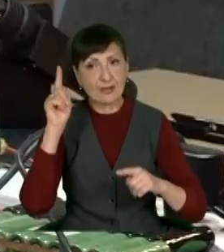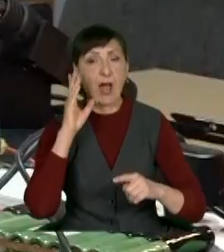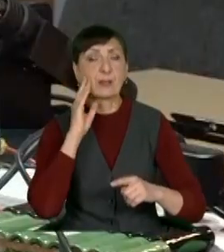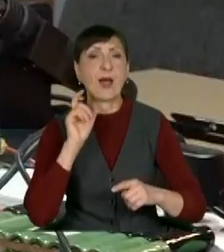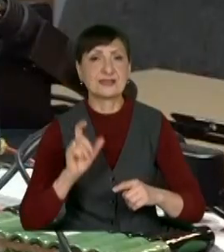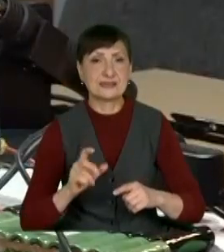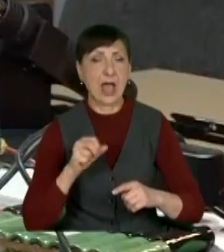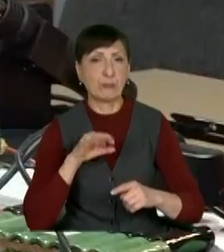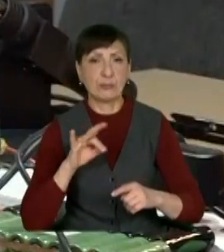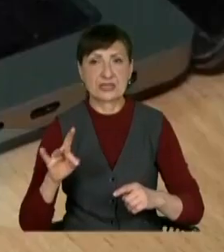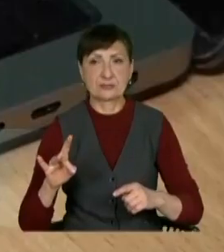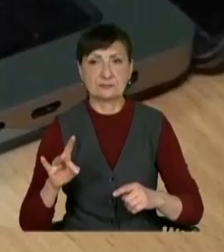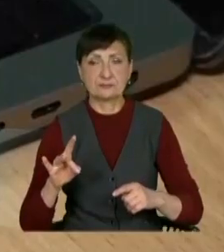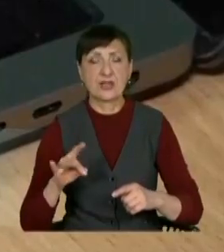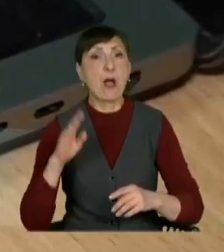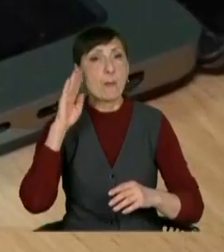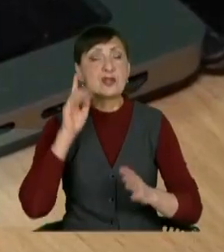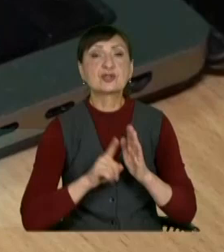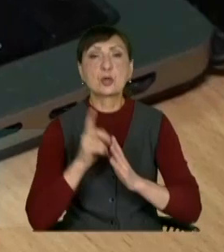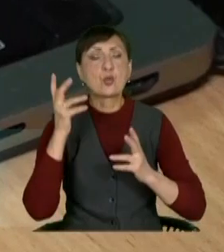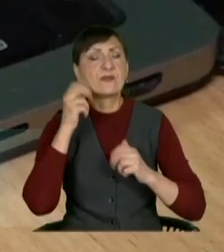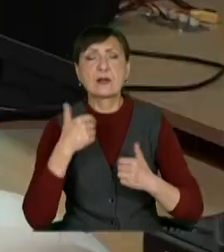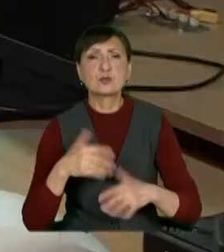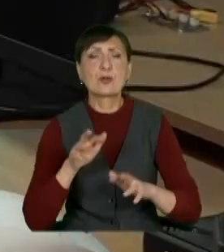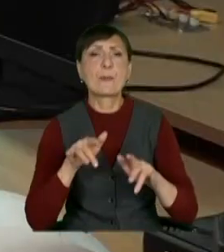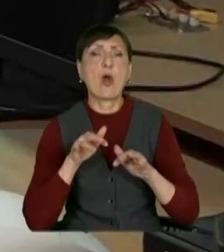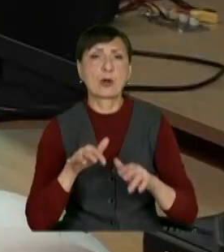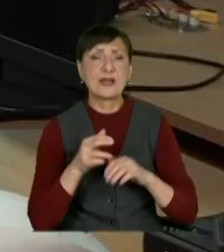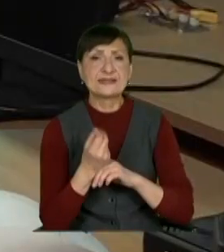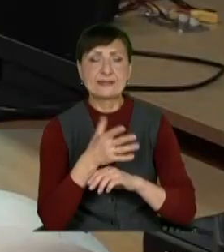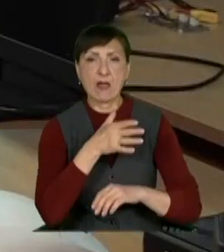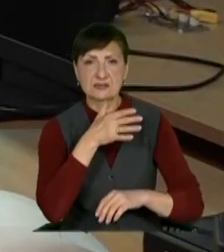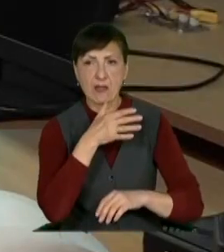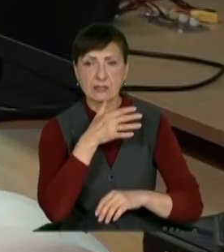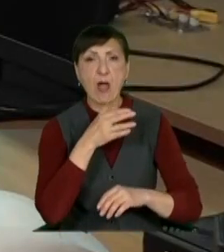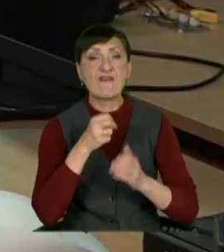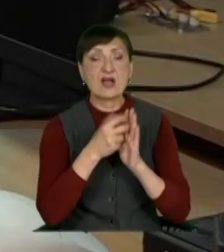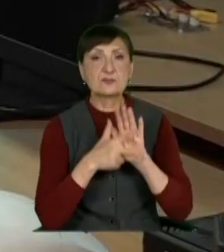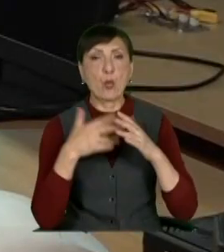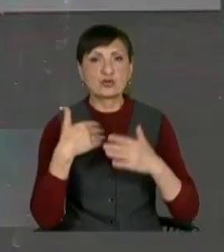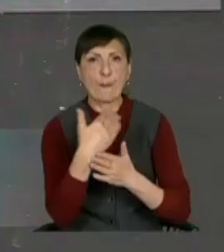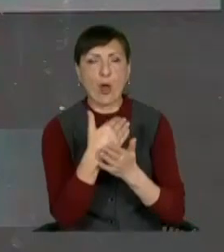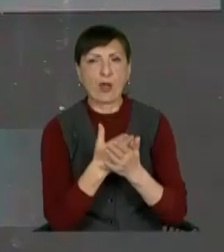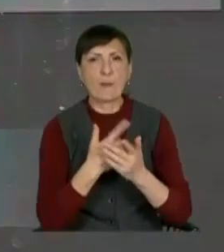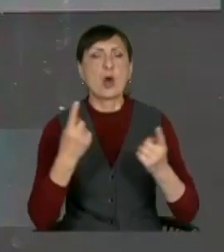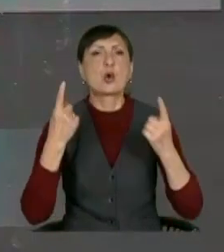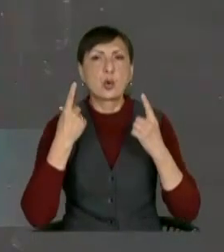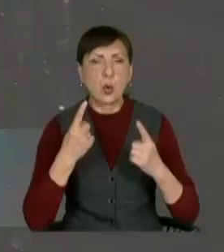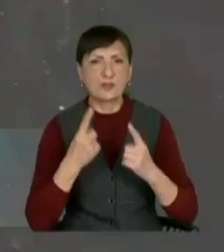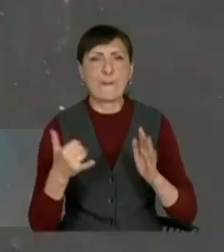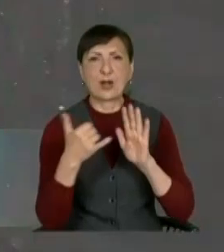изобретателей – алматинец Амир Жанганашев. Парень начал увлекаться программированием с 13 лет, а в 18 уже разработал